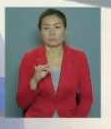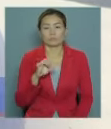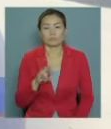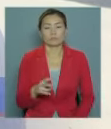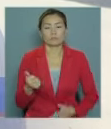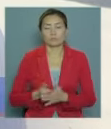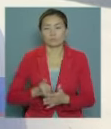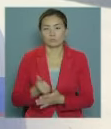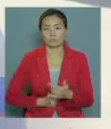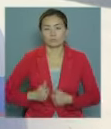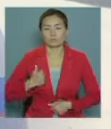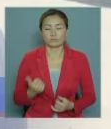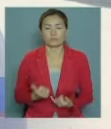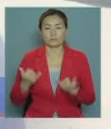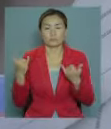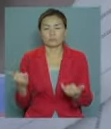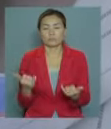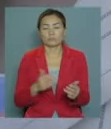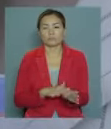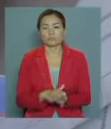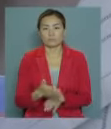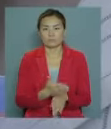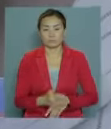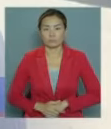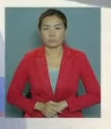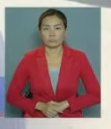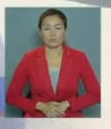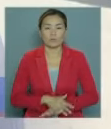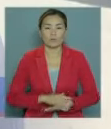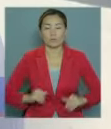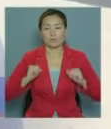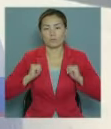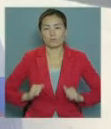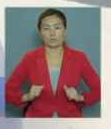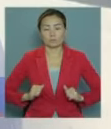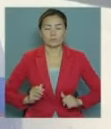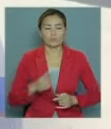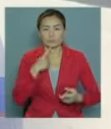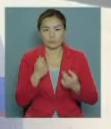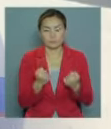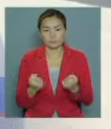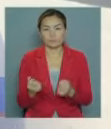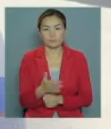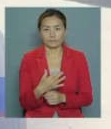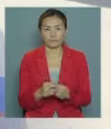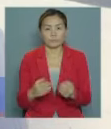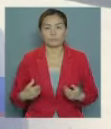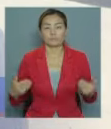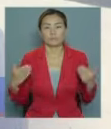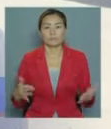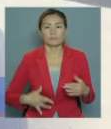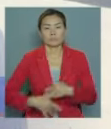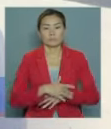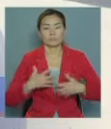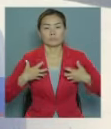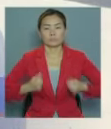мақтанышпен, құрметпен біз орындап жатырмыз. Еліміз тыныш болсын, туымыз биікке желбірей берсін, еліміз